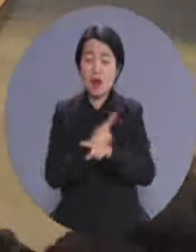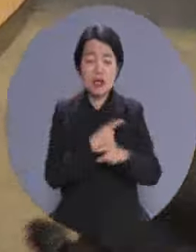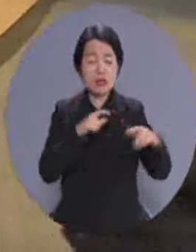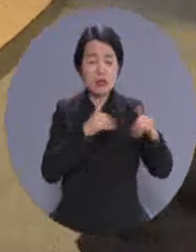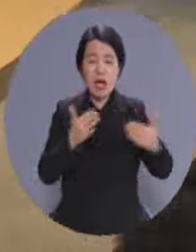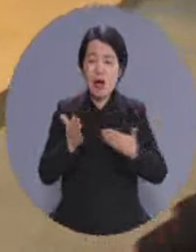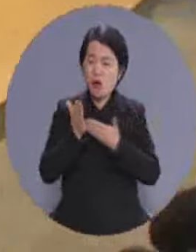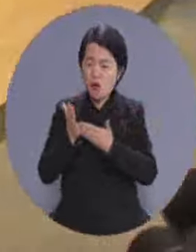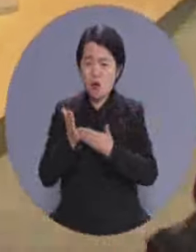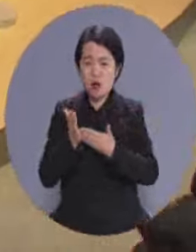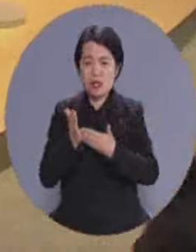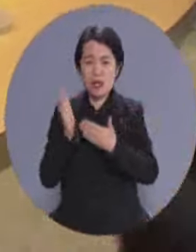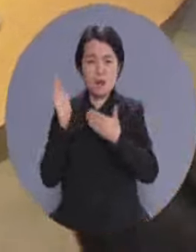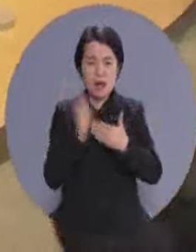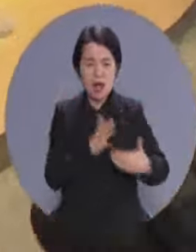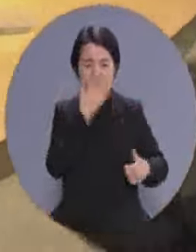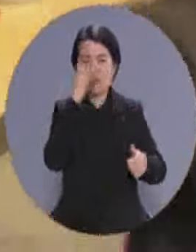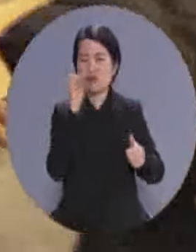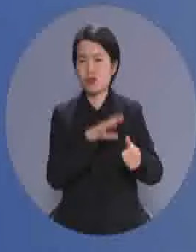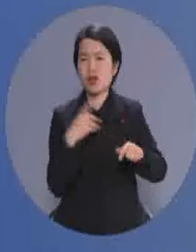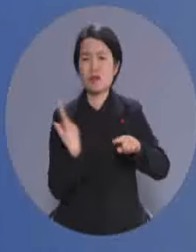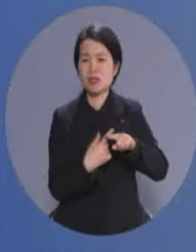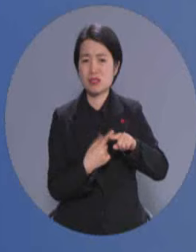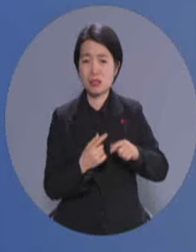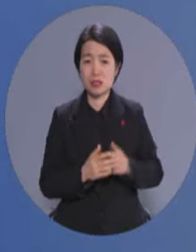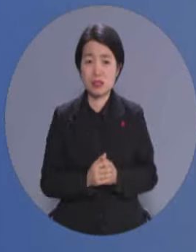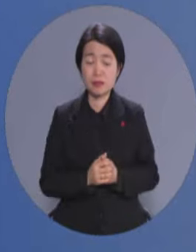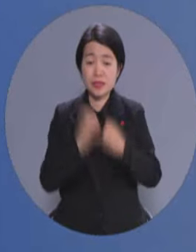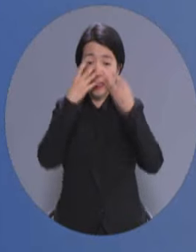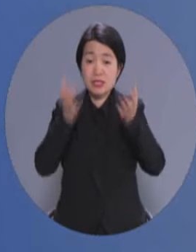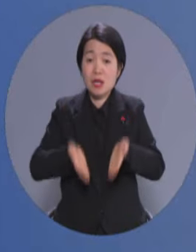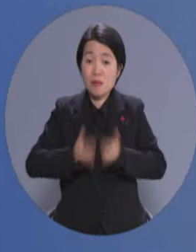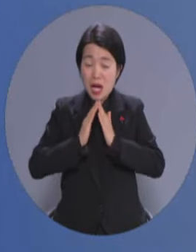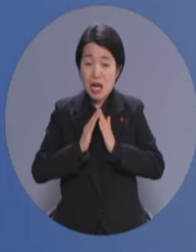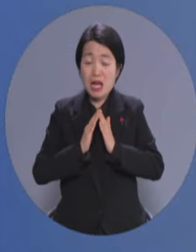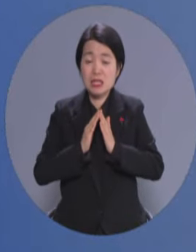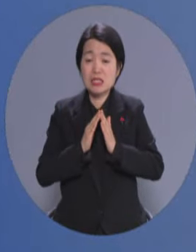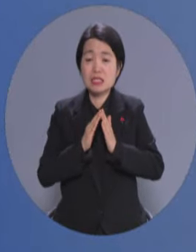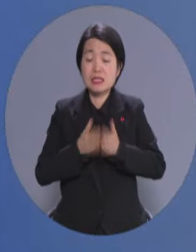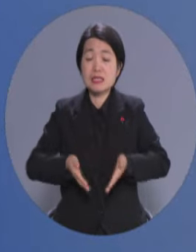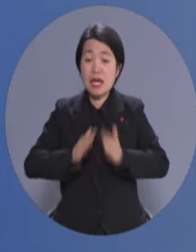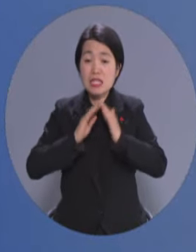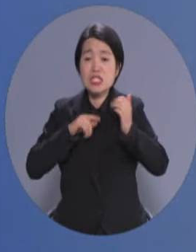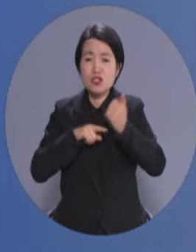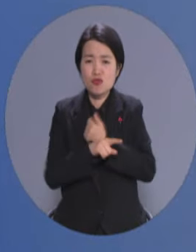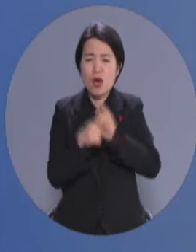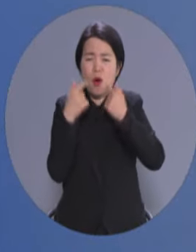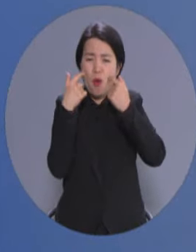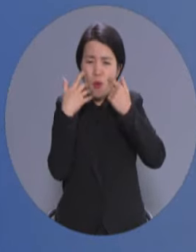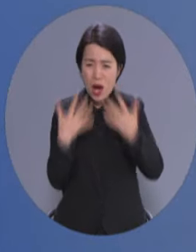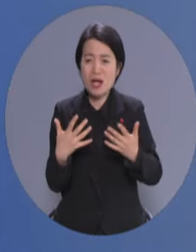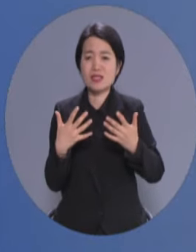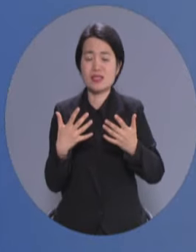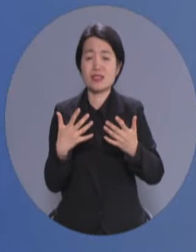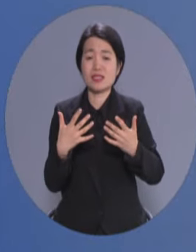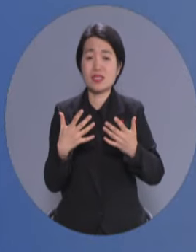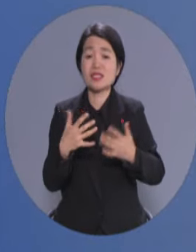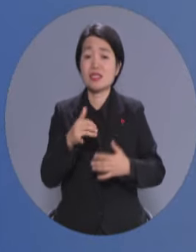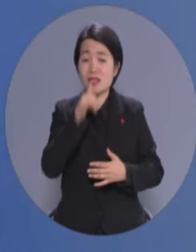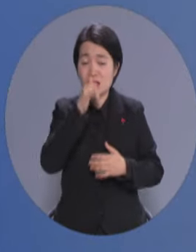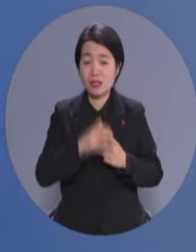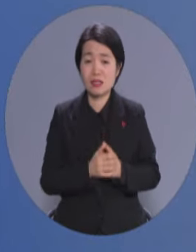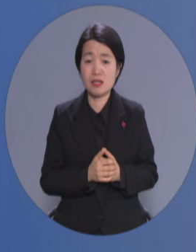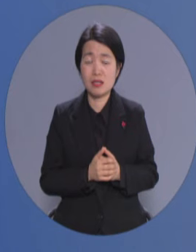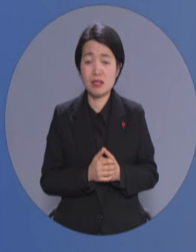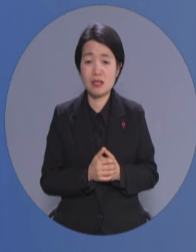지역 민심의 기대를 저버린다는 겁니다. 신당을 창당을 하려면 왜 신당을 창당해야 하는지에 대한 명분이 분명히 있어야